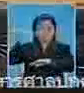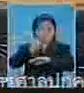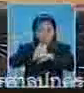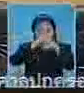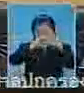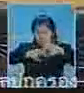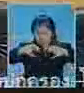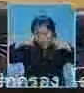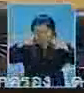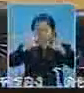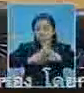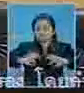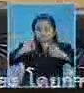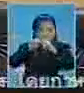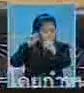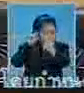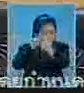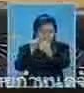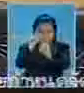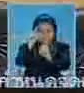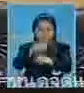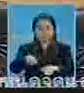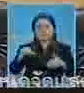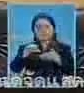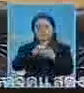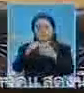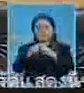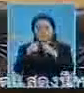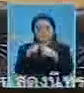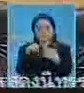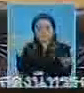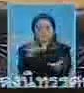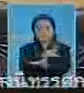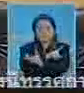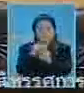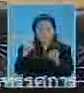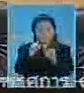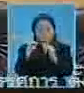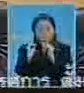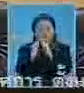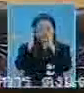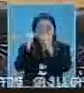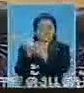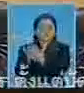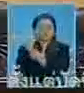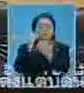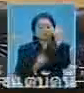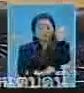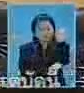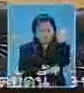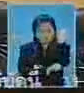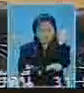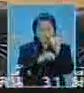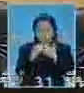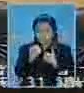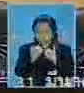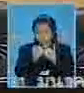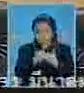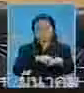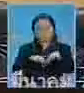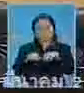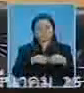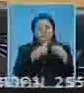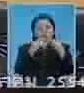มายวัตถุประสงค์หลักก็คือการแก้ไขปัญหาความยากจนและความเหลื่อมล้ำสิ่งแรกที่เราได้ทำให้กับพี่น้องประชาช